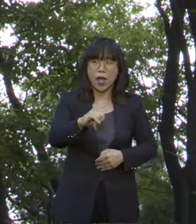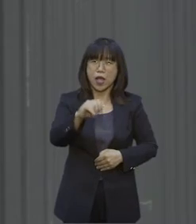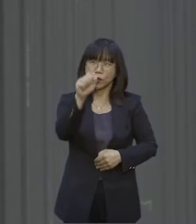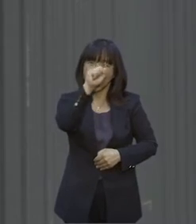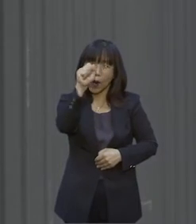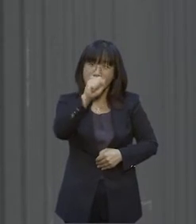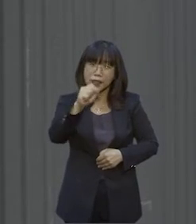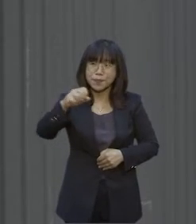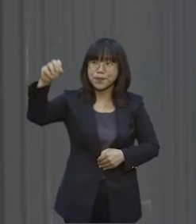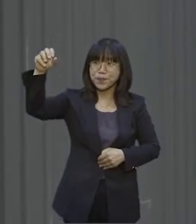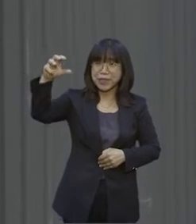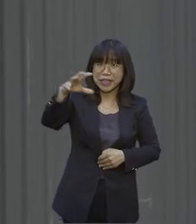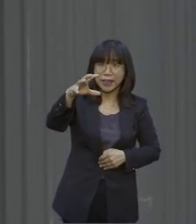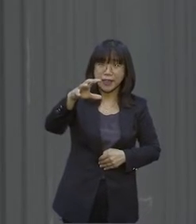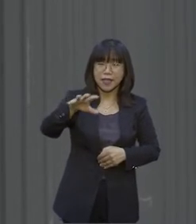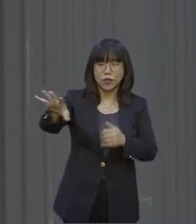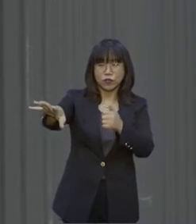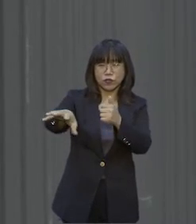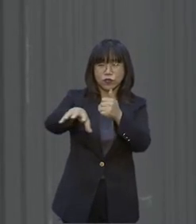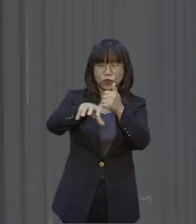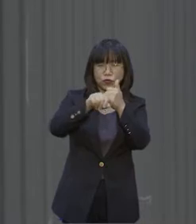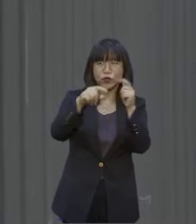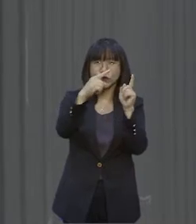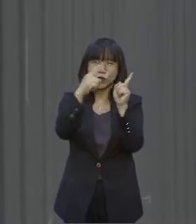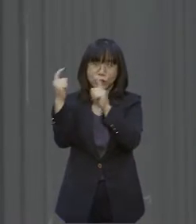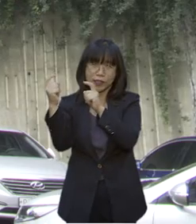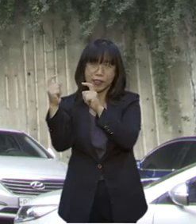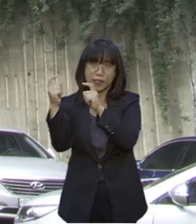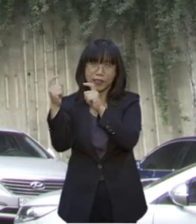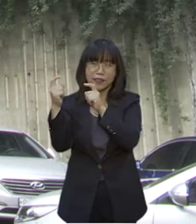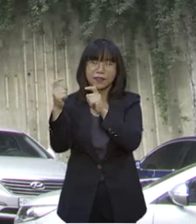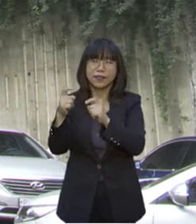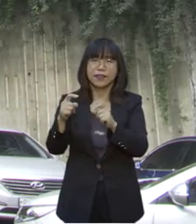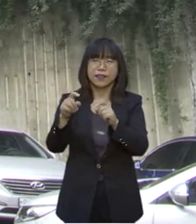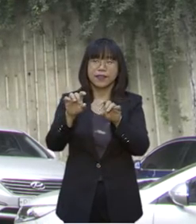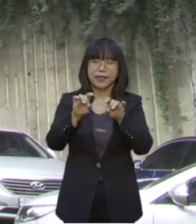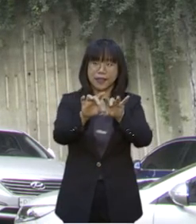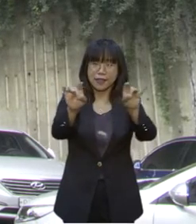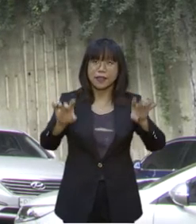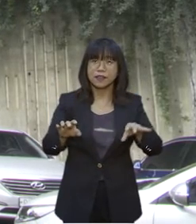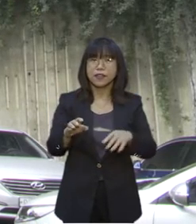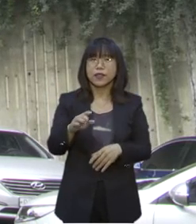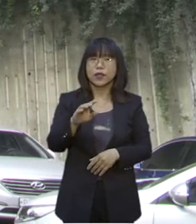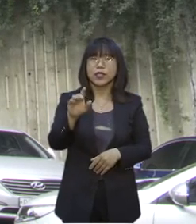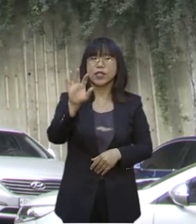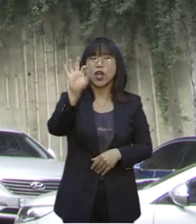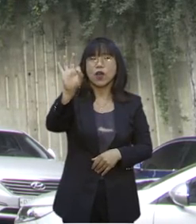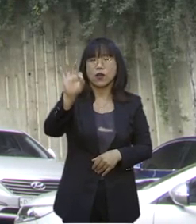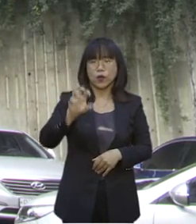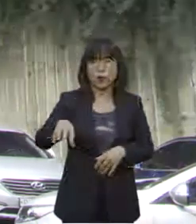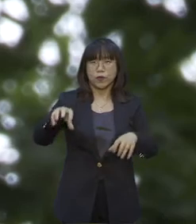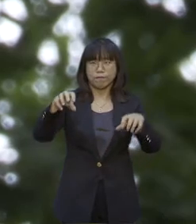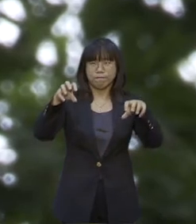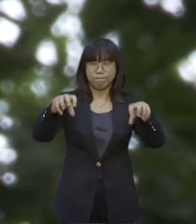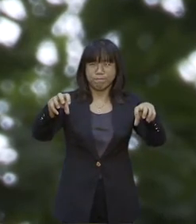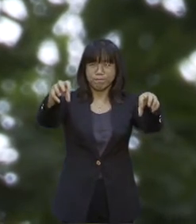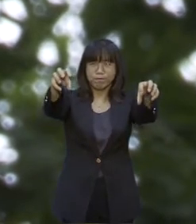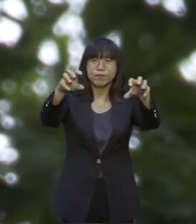파장을 이용해 해충을 기기 안으로 유인해 포획하는 해충 유인 살충기를 각각 10개씩